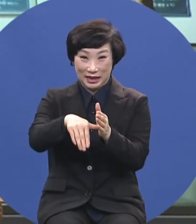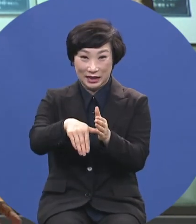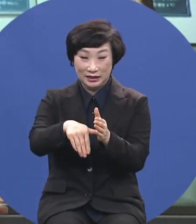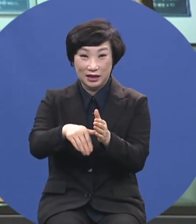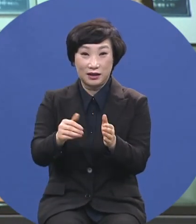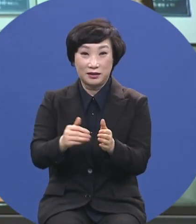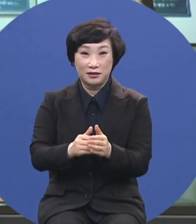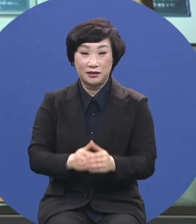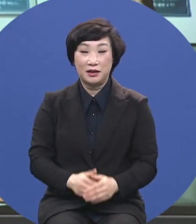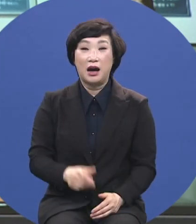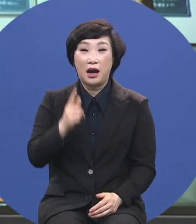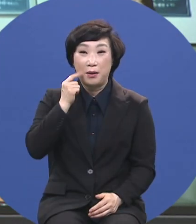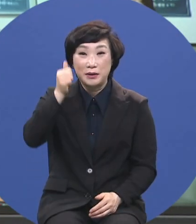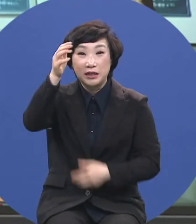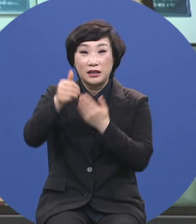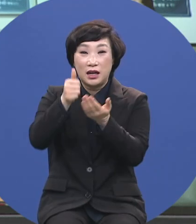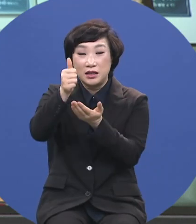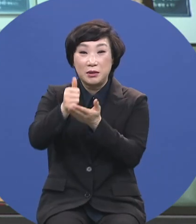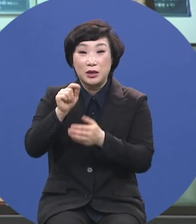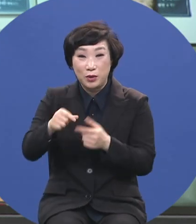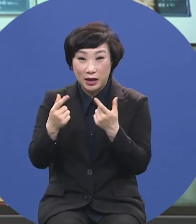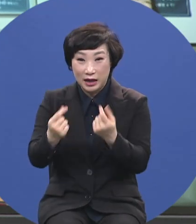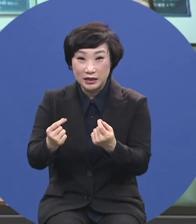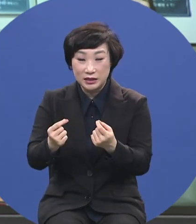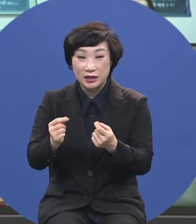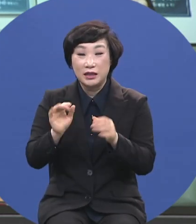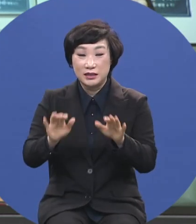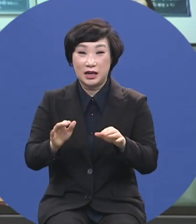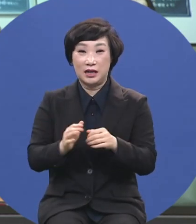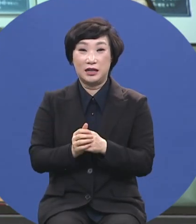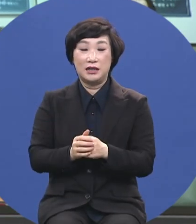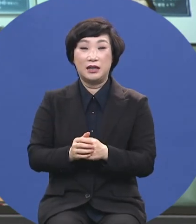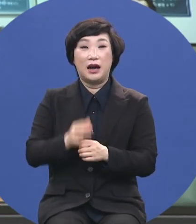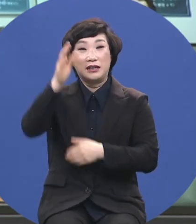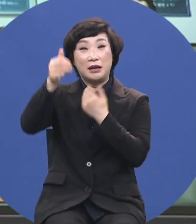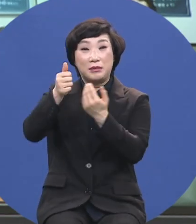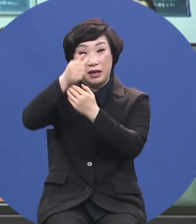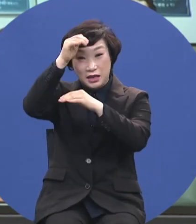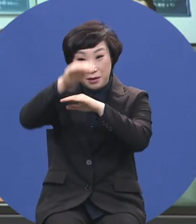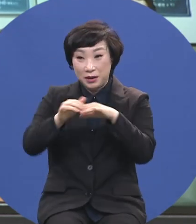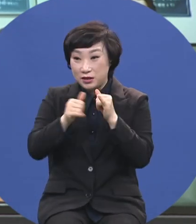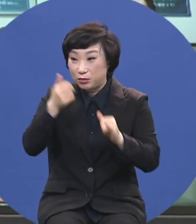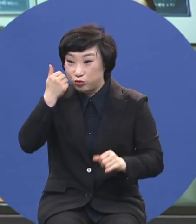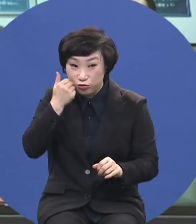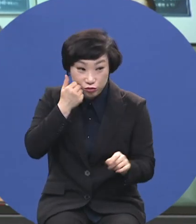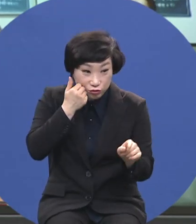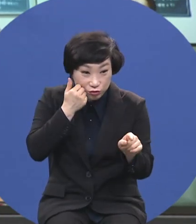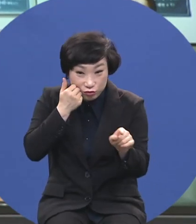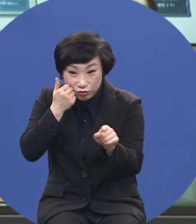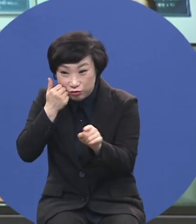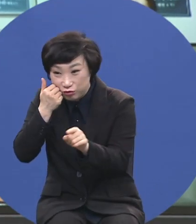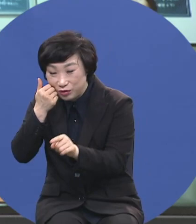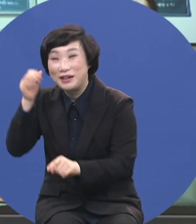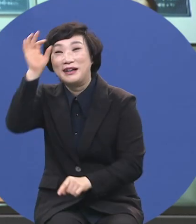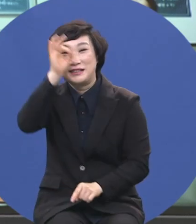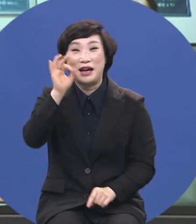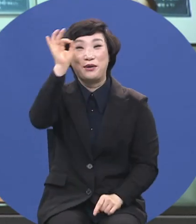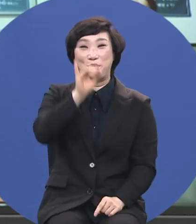이때라. 아버지께서는 이렇게 자기에게 예배하는 자들을